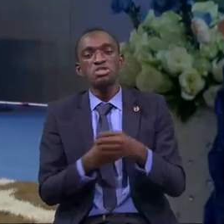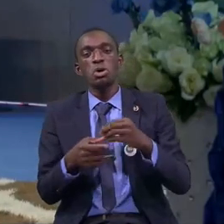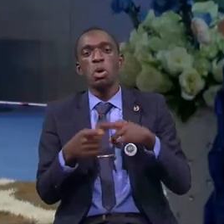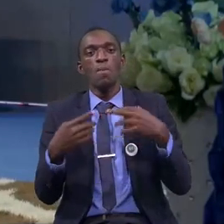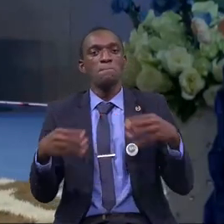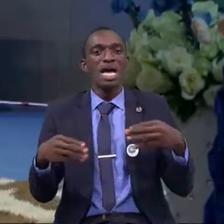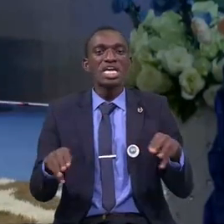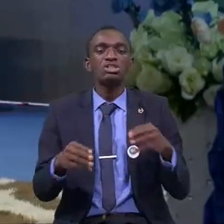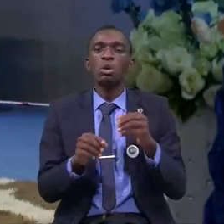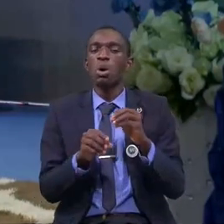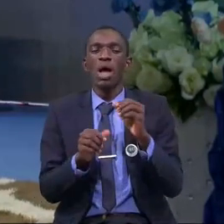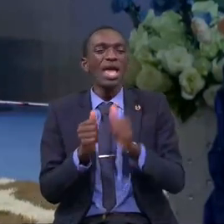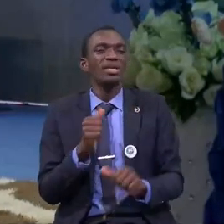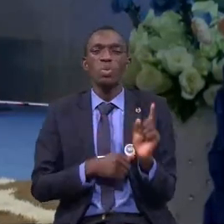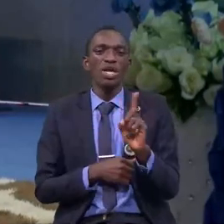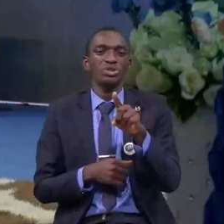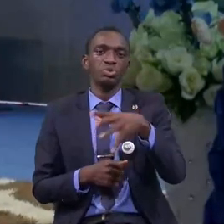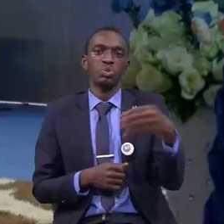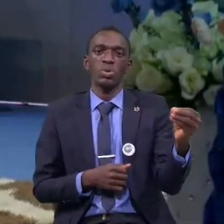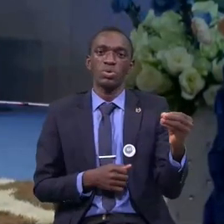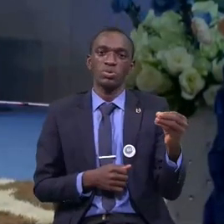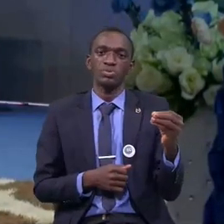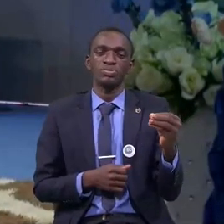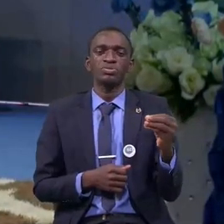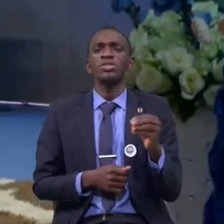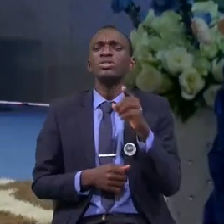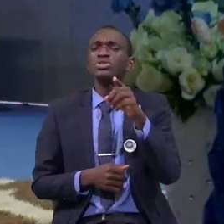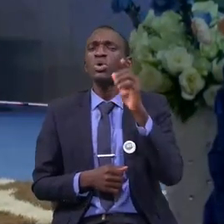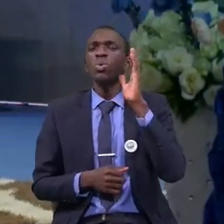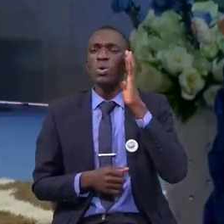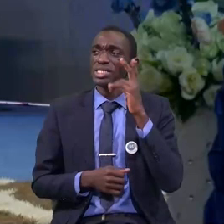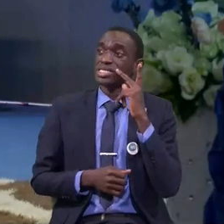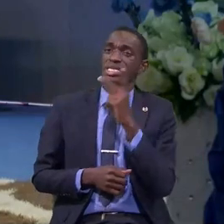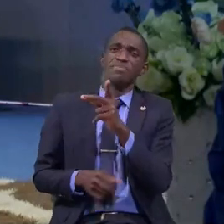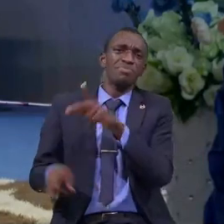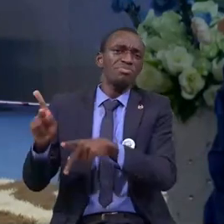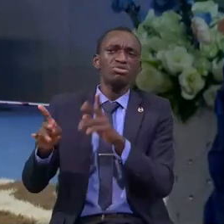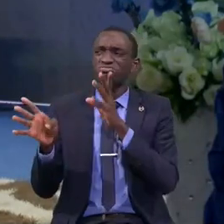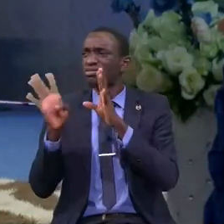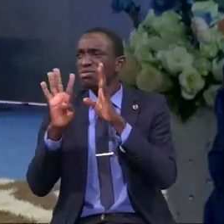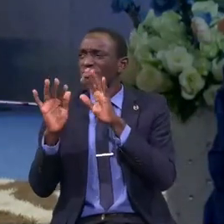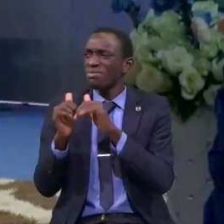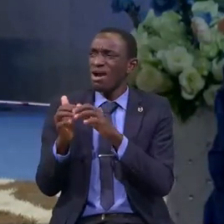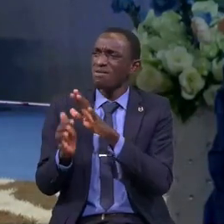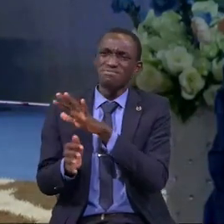quand tu sortiras pour aller au bureau, au marché ou n'importe où, tu verras comment il